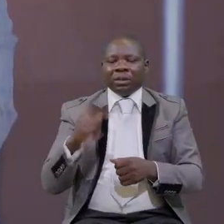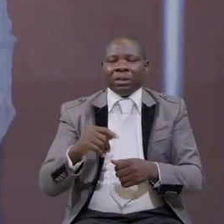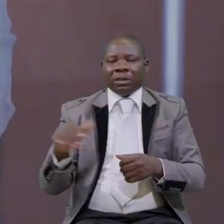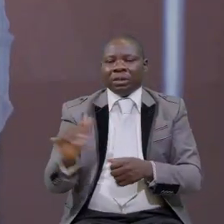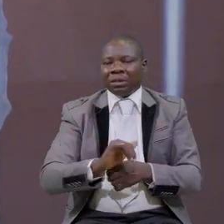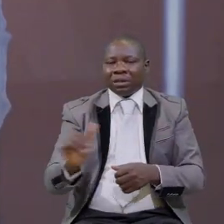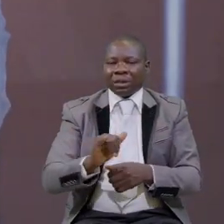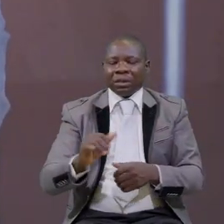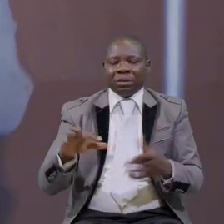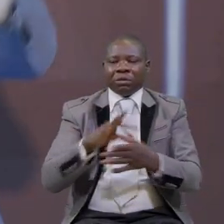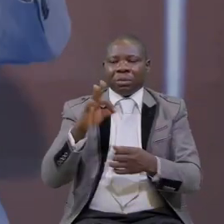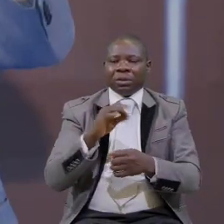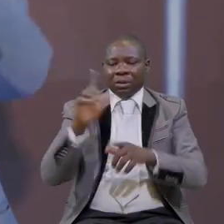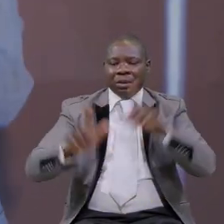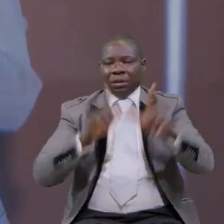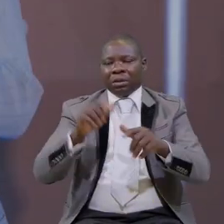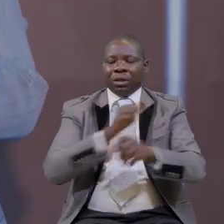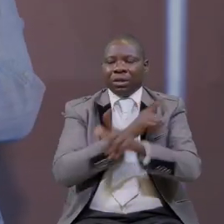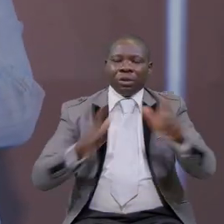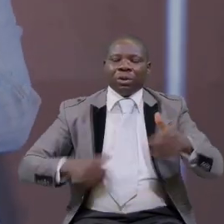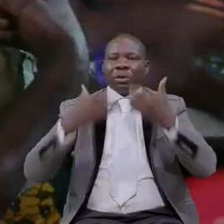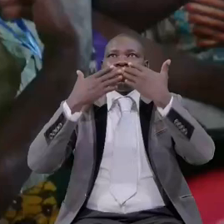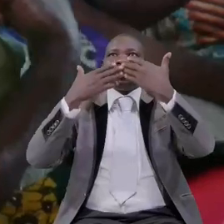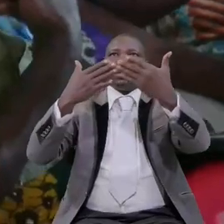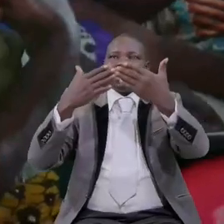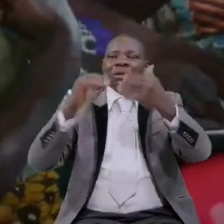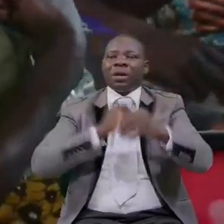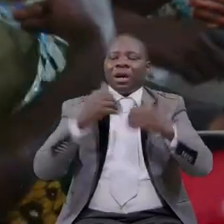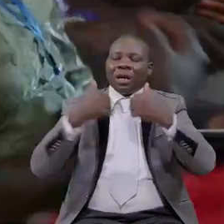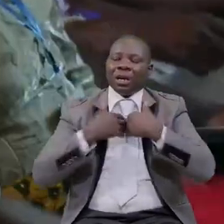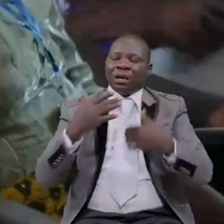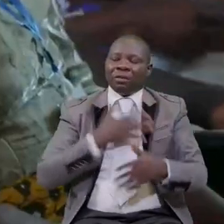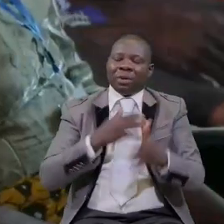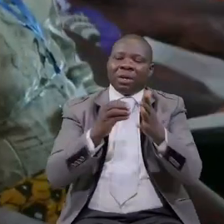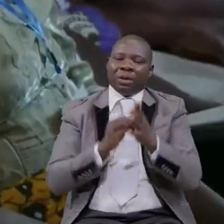Esprit. Seigneur, merci, j'ai pour moi.